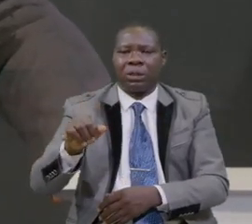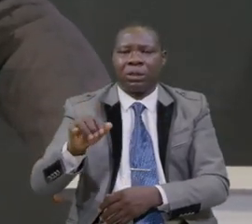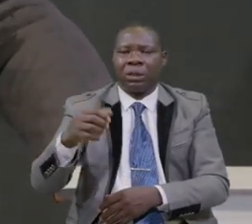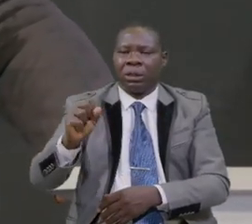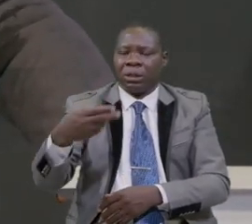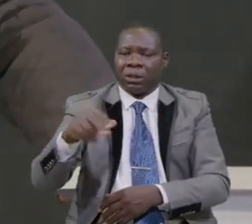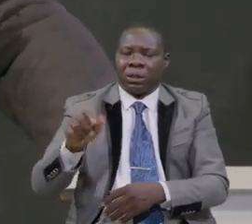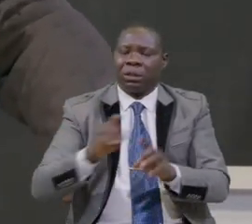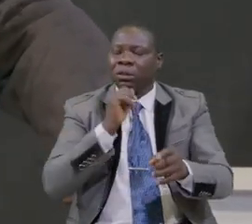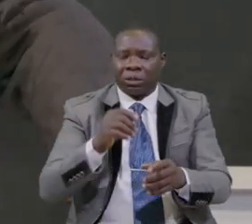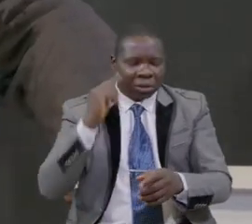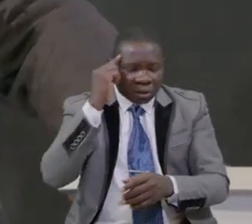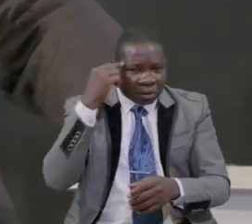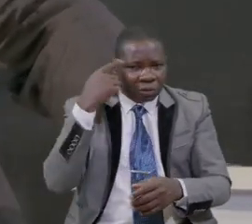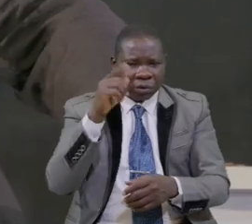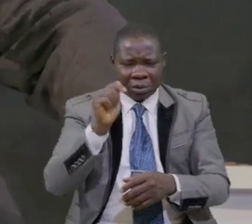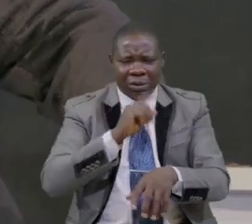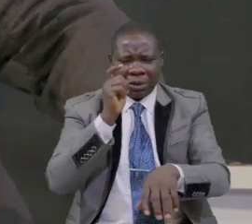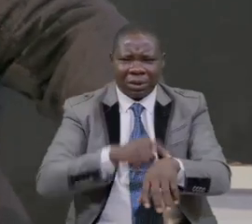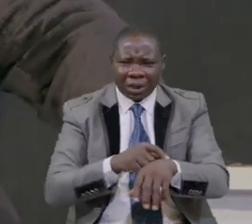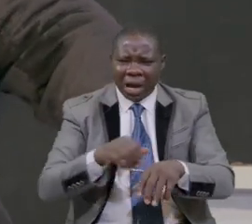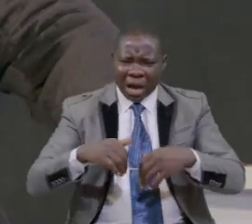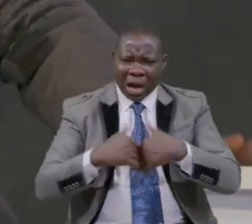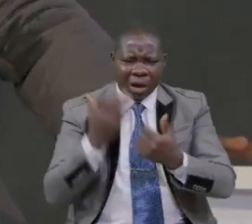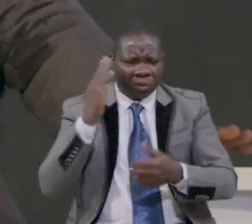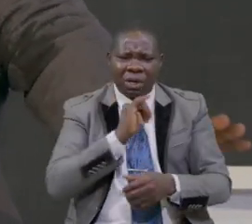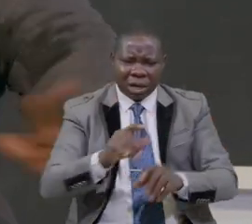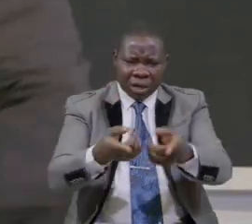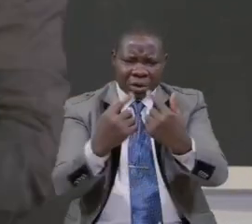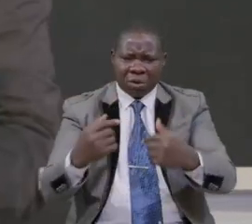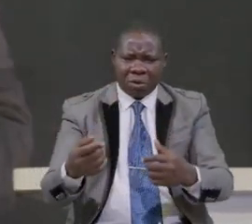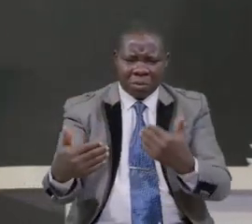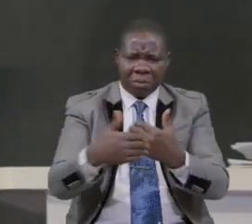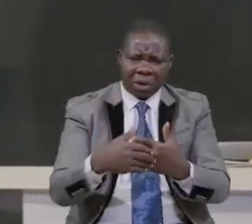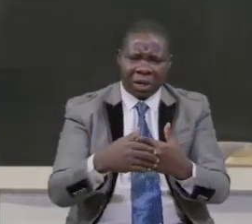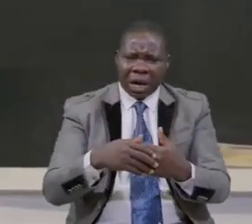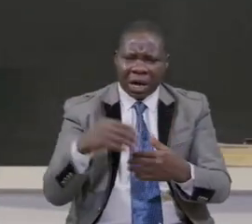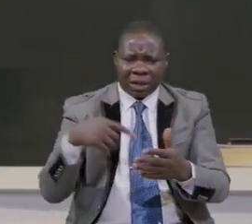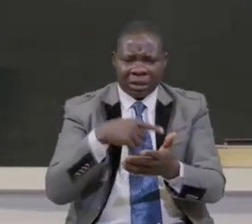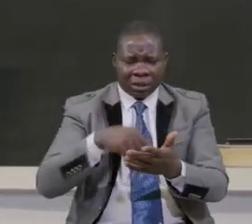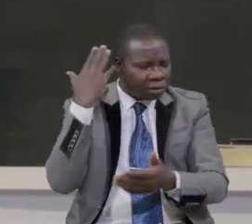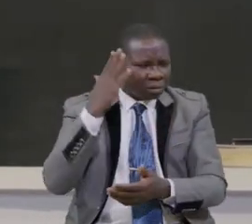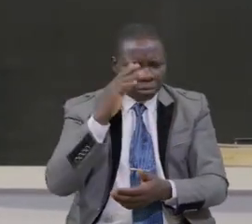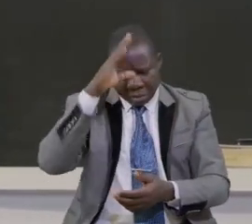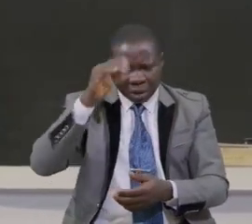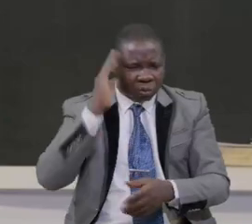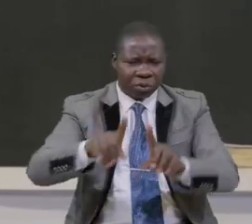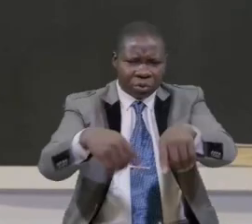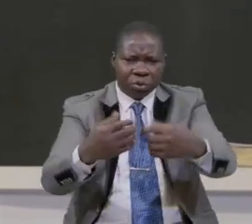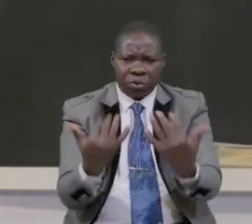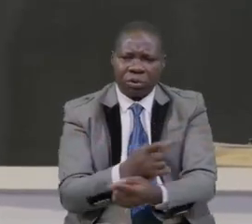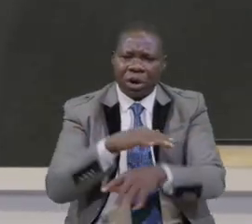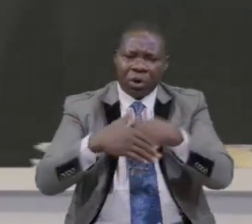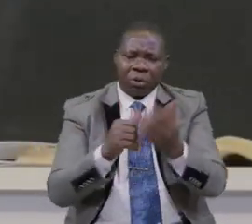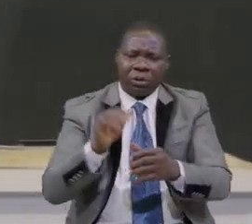homme jusqu'à ce qu'il quitte aujourd'hui? Et ces 50 filles des prophètes, ils m'ont dit qu'il va